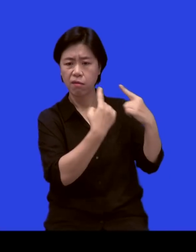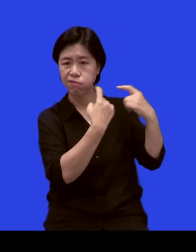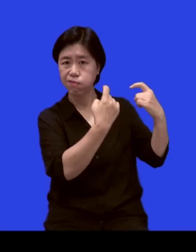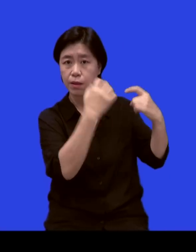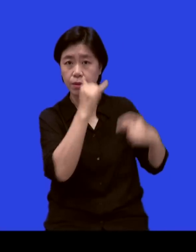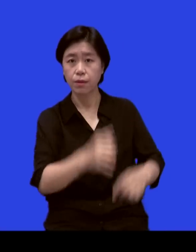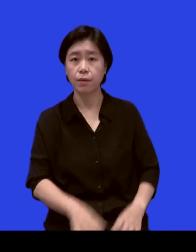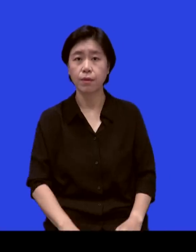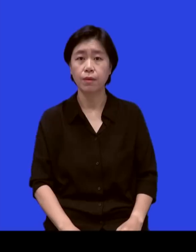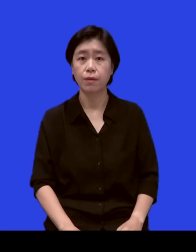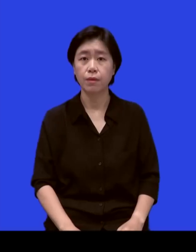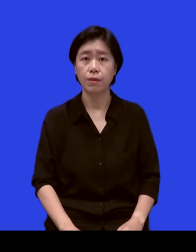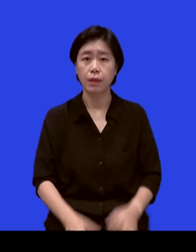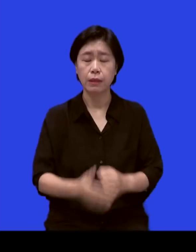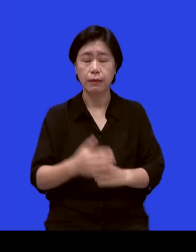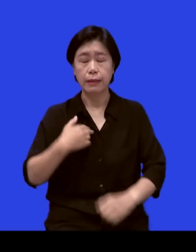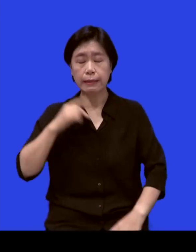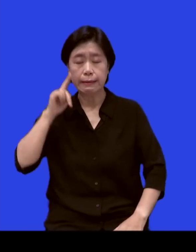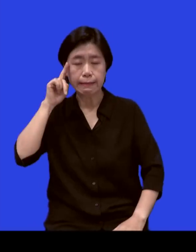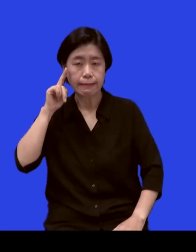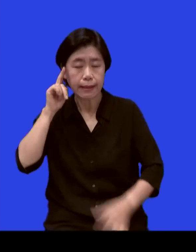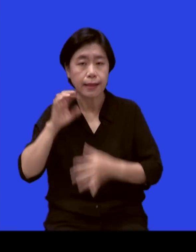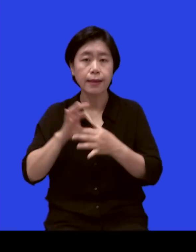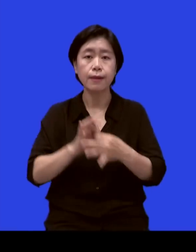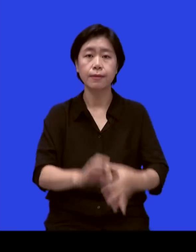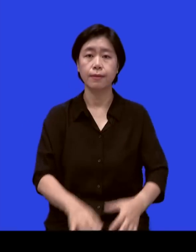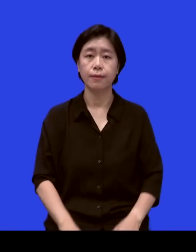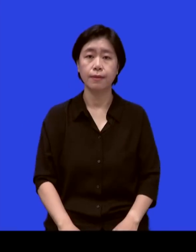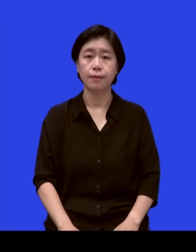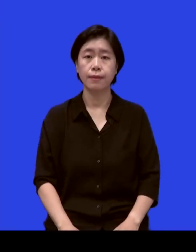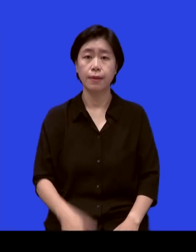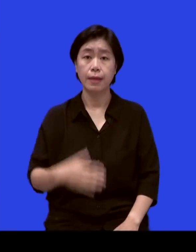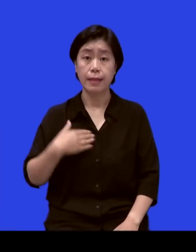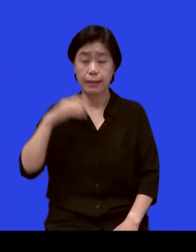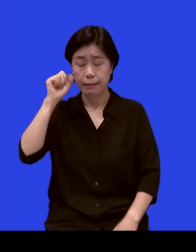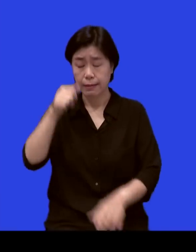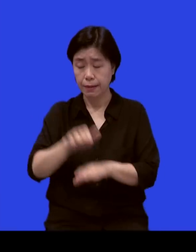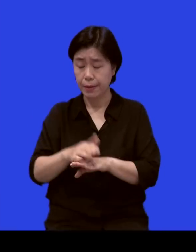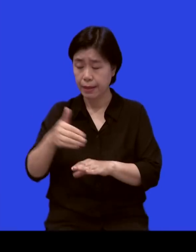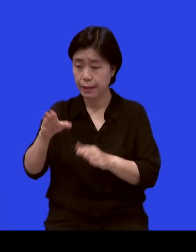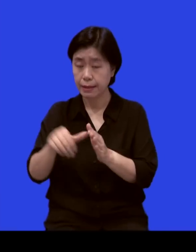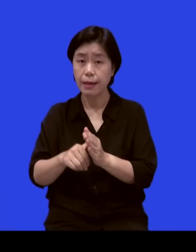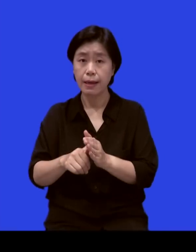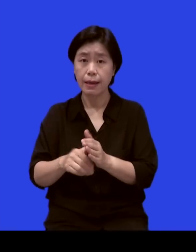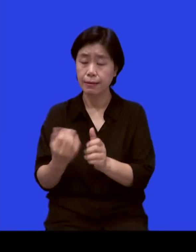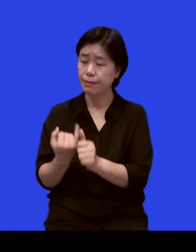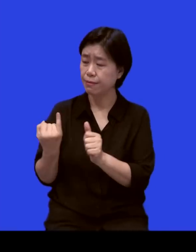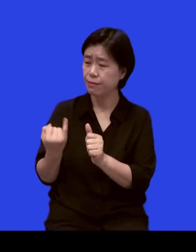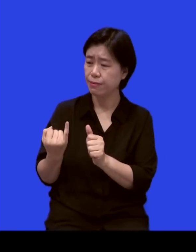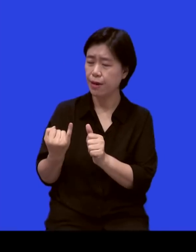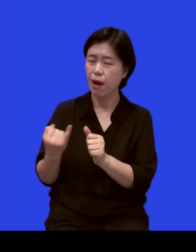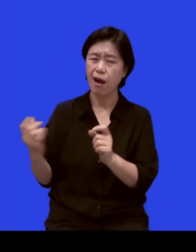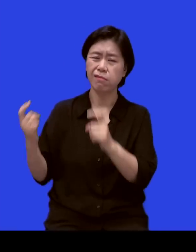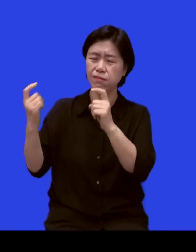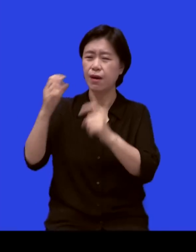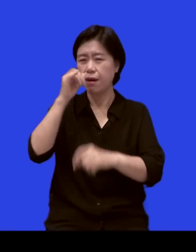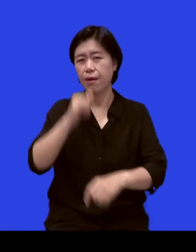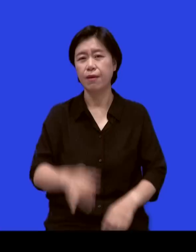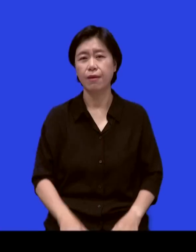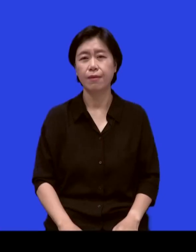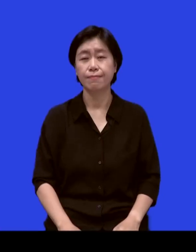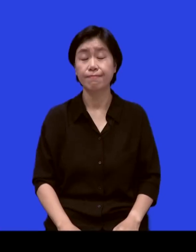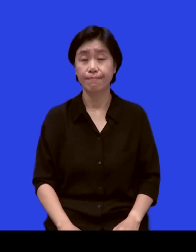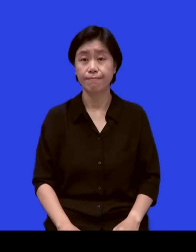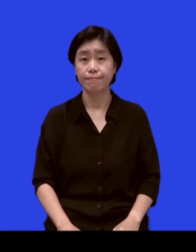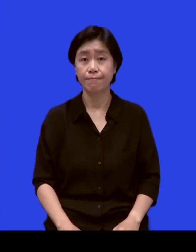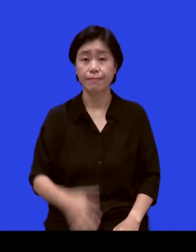있으니까 아침마다 또 새벽 예배 가면서 또 집사람하고 또 뭐 다투게 되고 네, 네. 왜냐면은